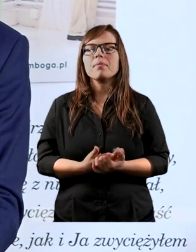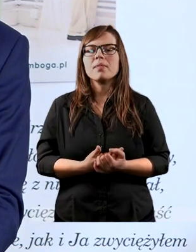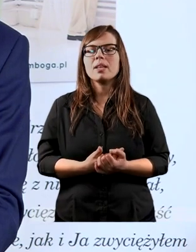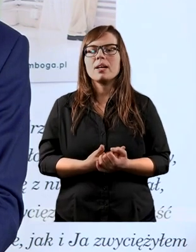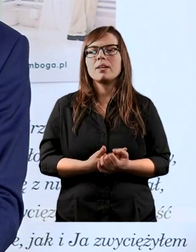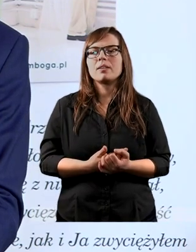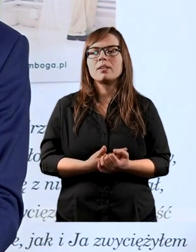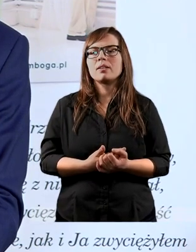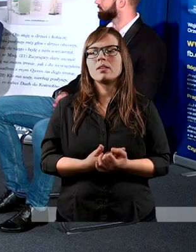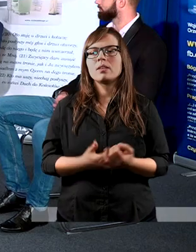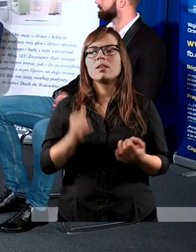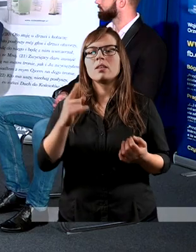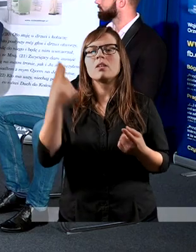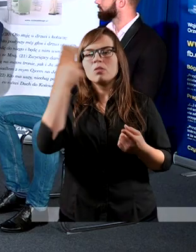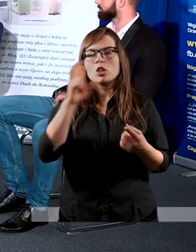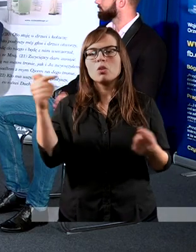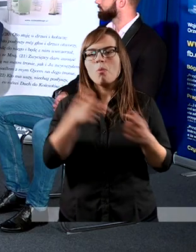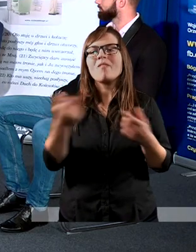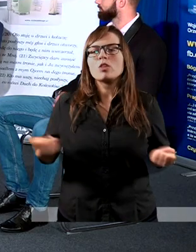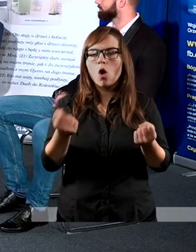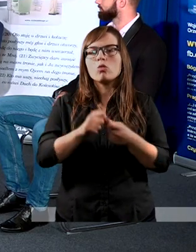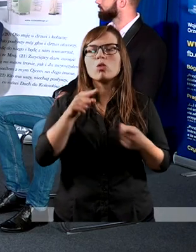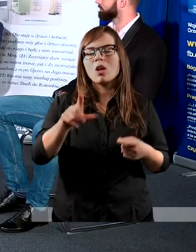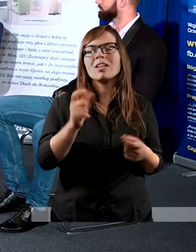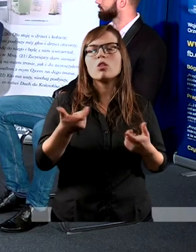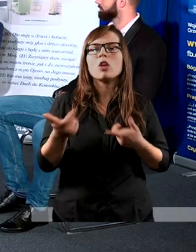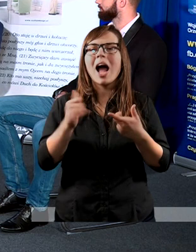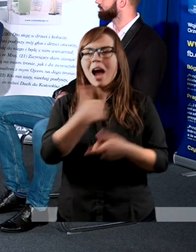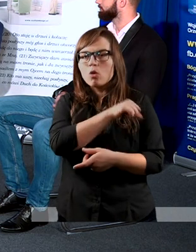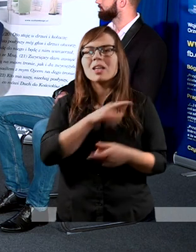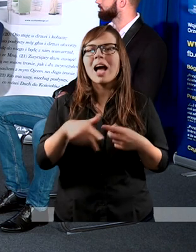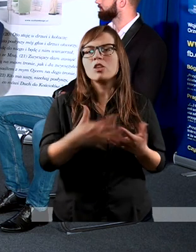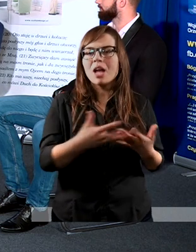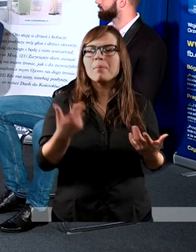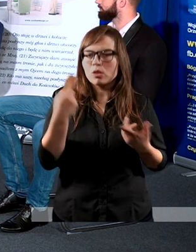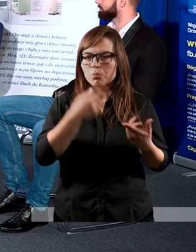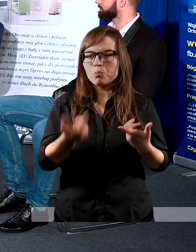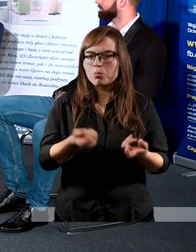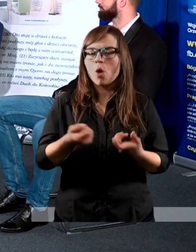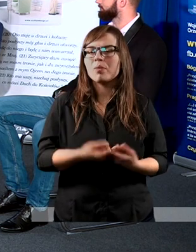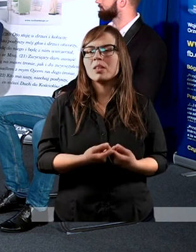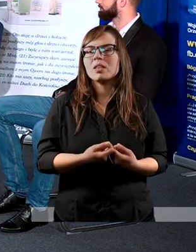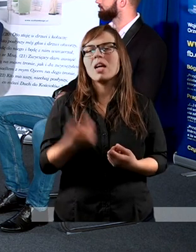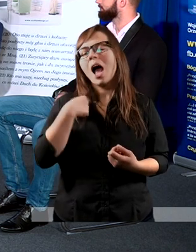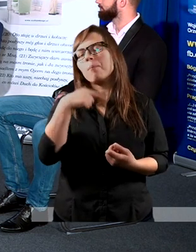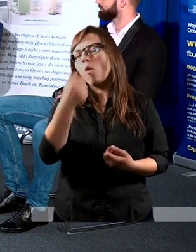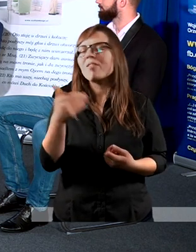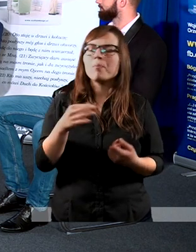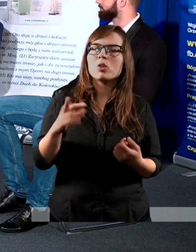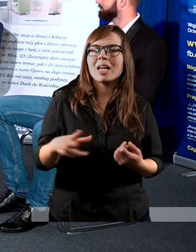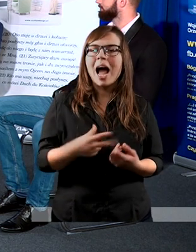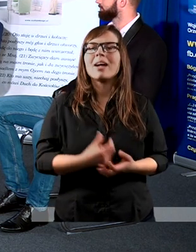sukces? I czy powinniśmy na pewno dążyć tu my, jako chrześcijanie na ziemi? Ja może tak